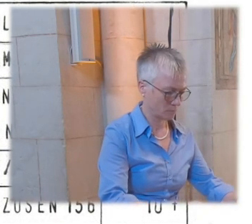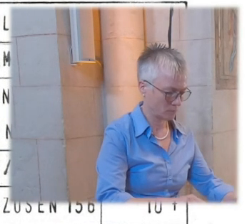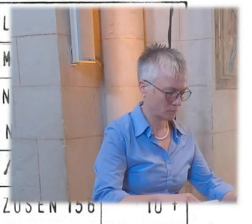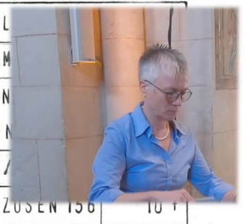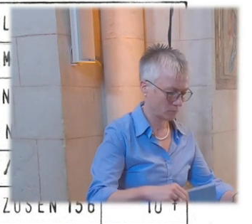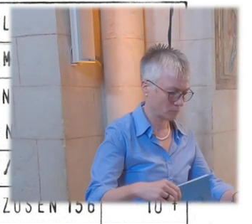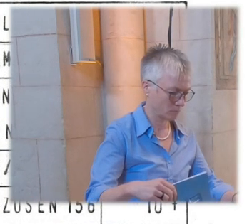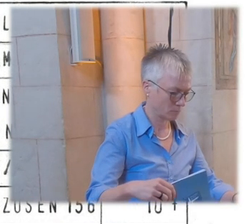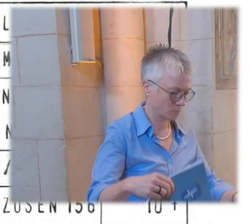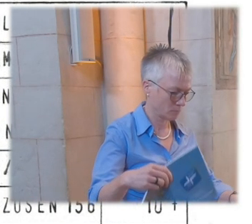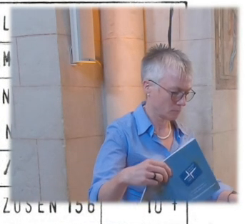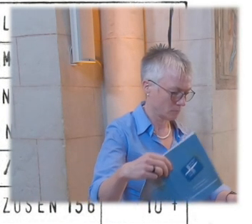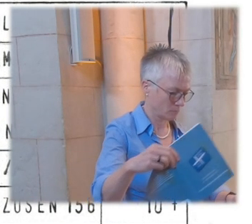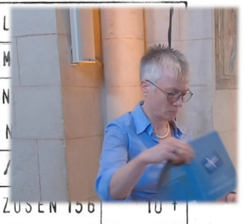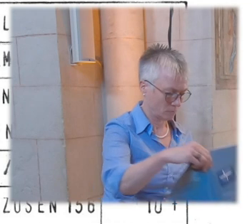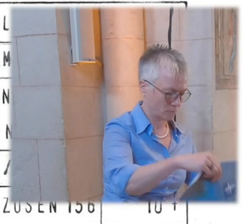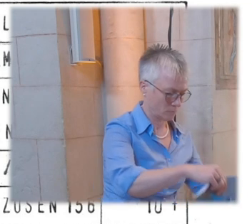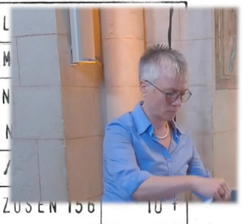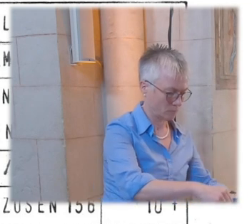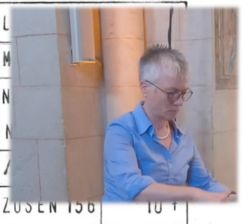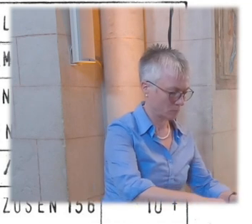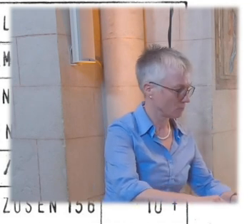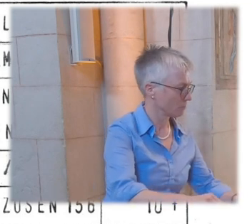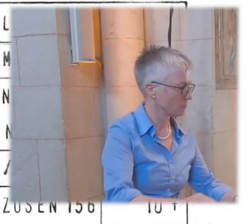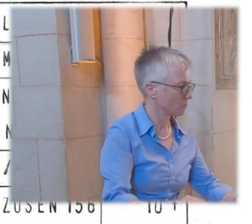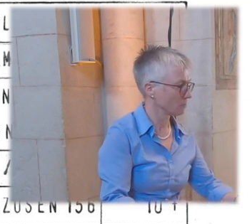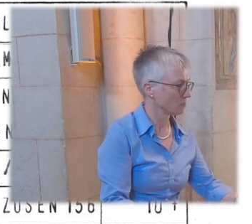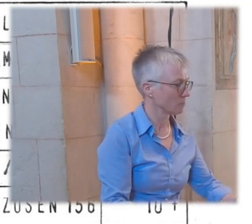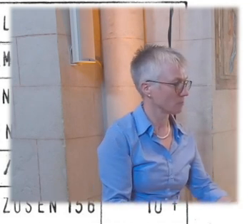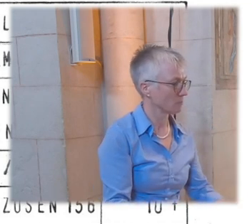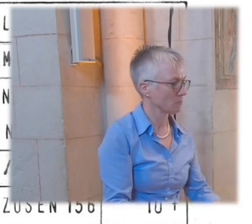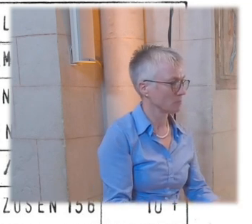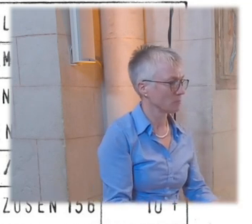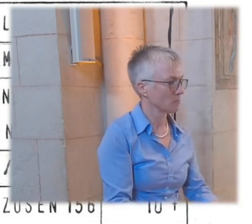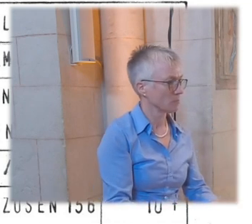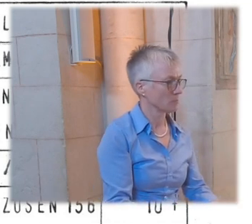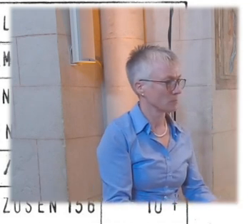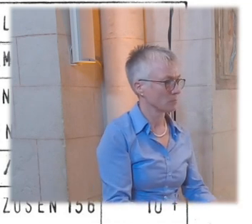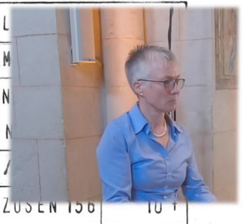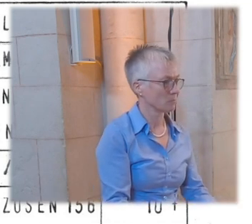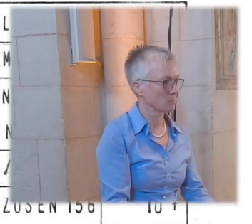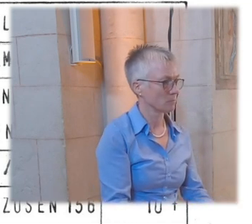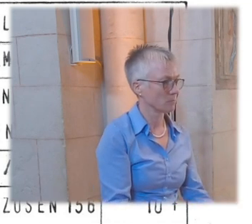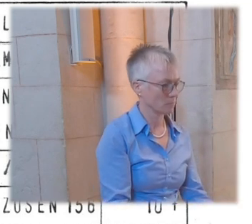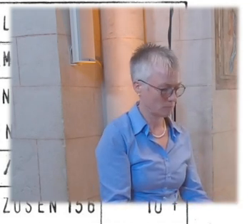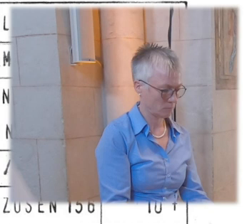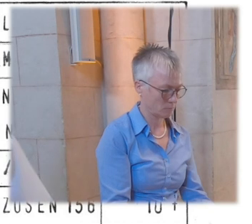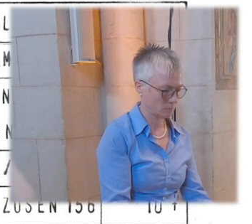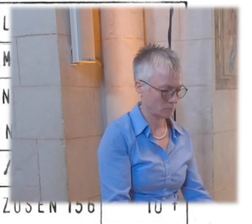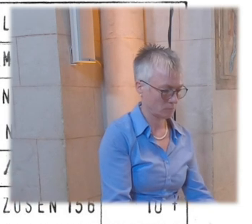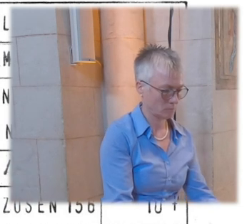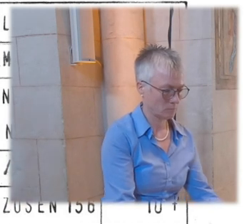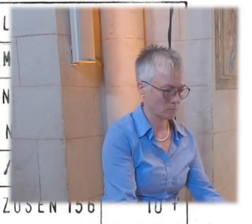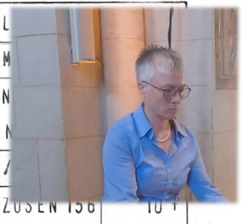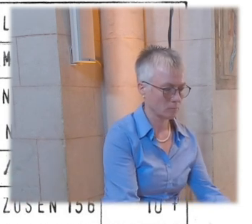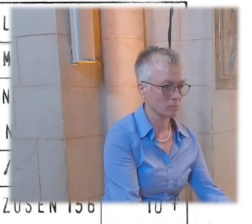Pater Henkes war im sogenannten Priesterblock untergebracht. Mit ihm ganz viele